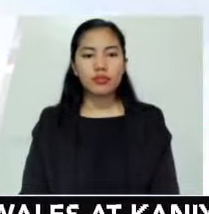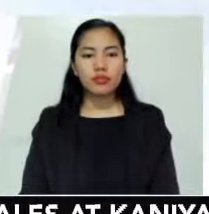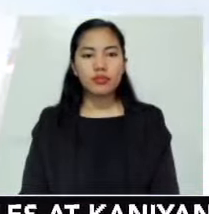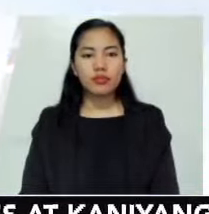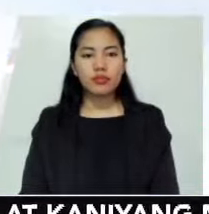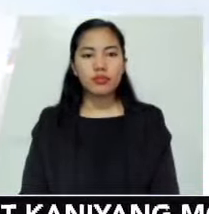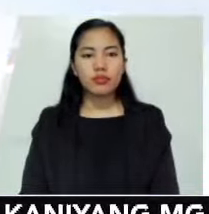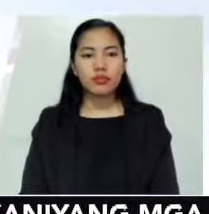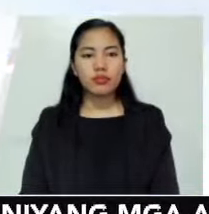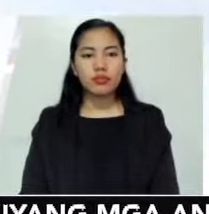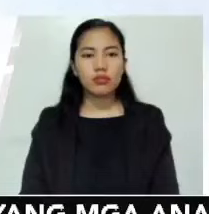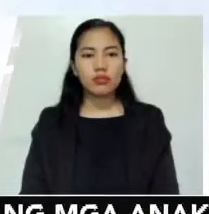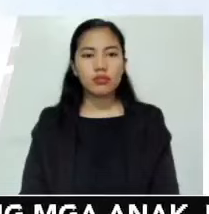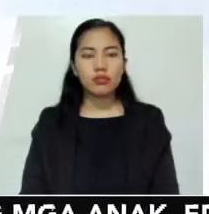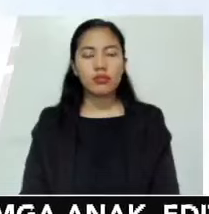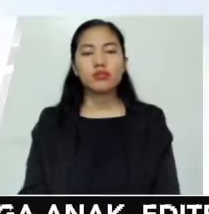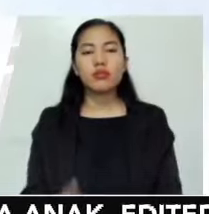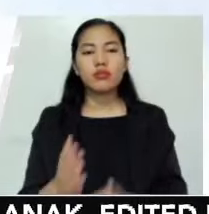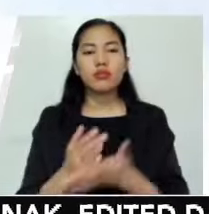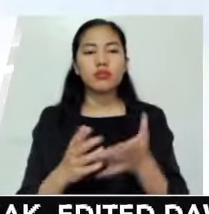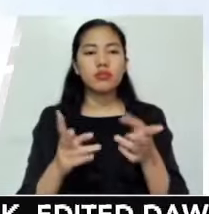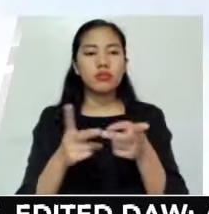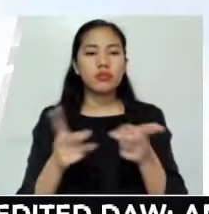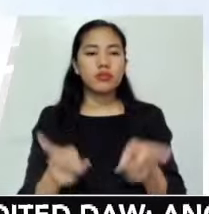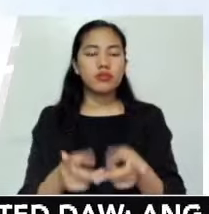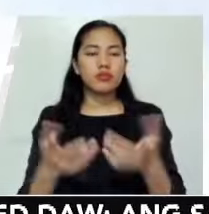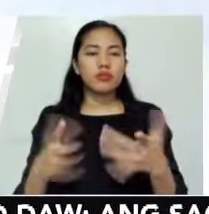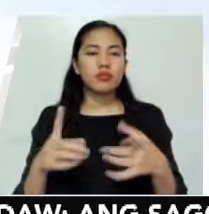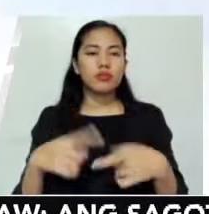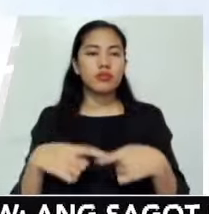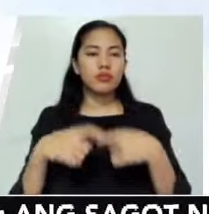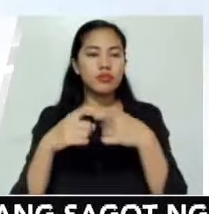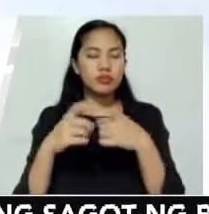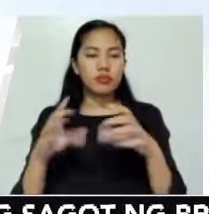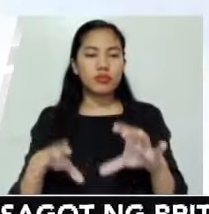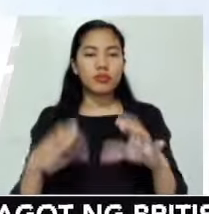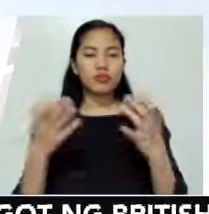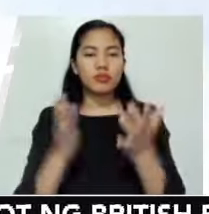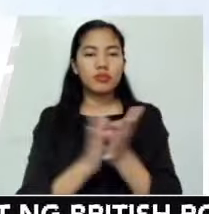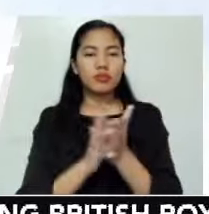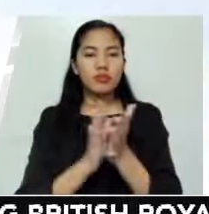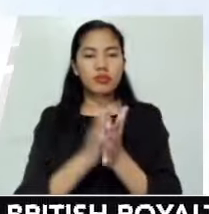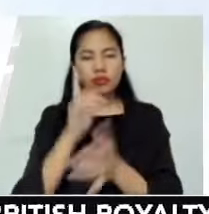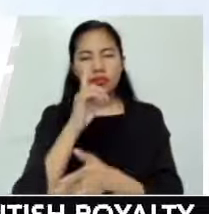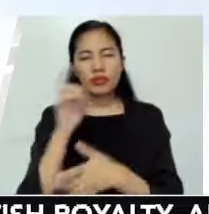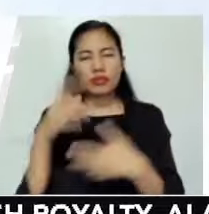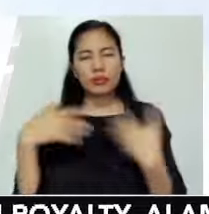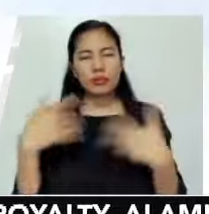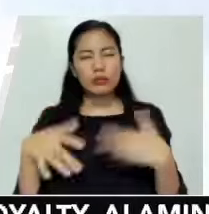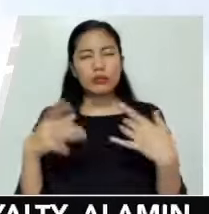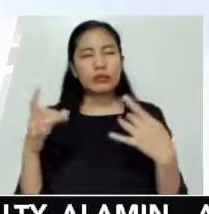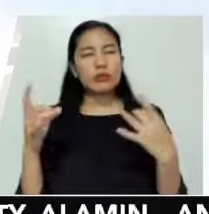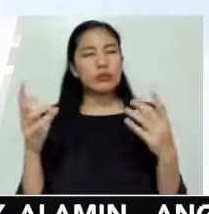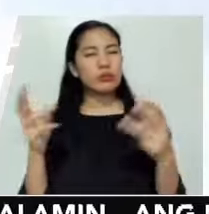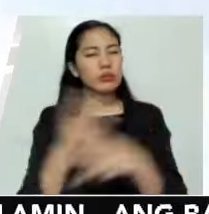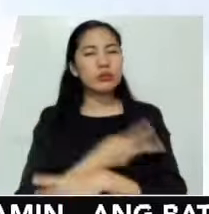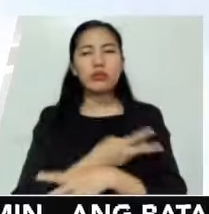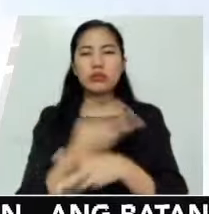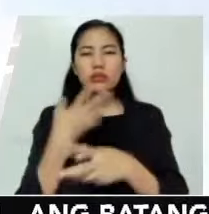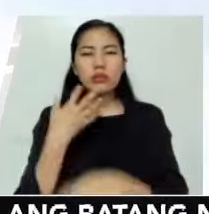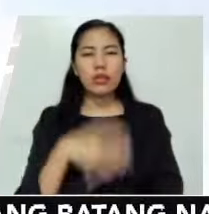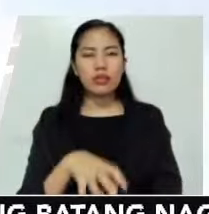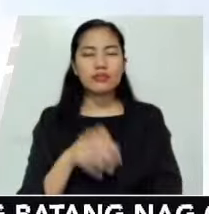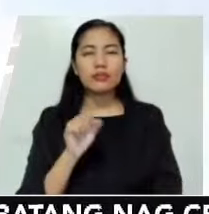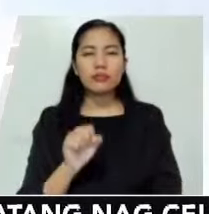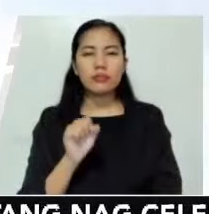Samantala, ilang lugar na po ang nagsuspindi ng mga klase sa mga paaralan dahil yan sa matinding init ng panahon. Ako ha, piniyagan na rin sa